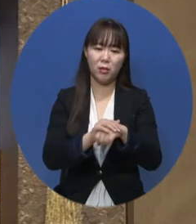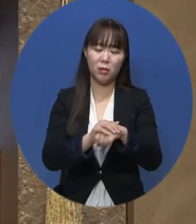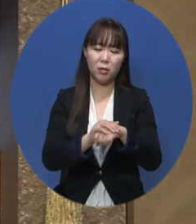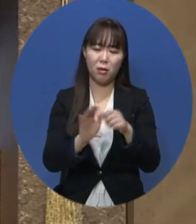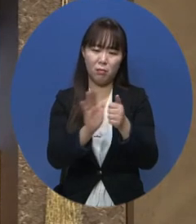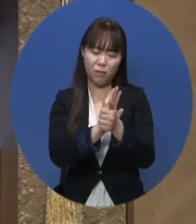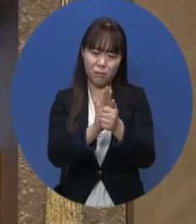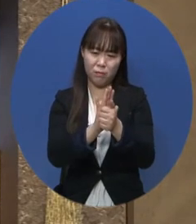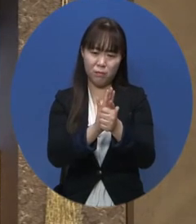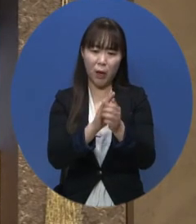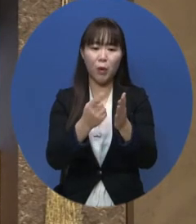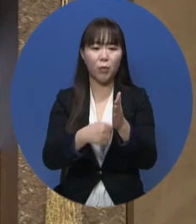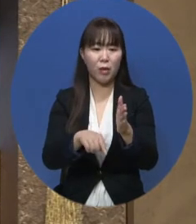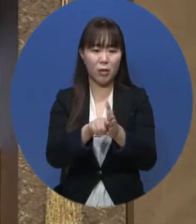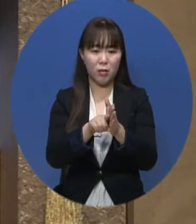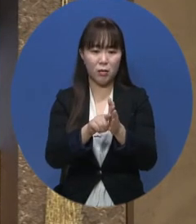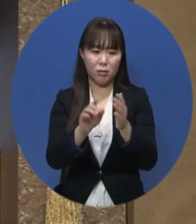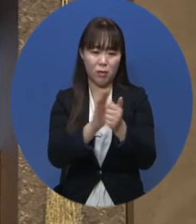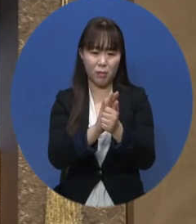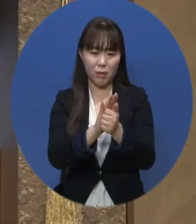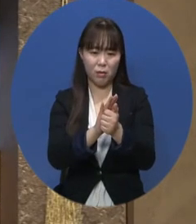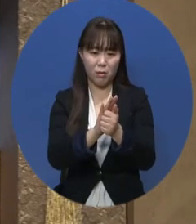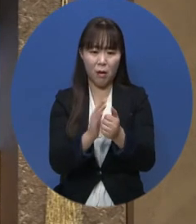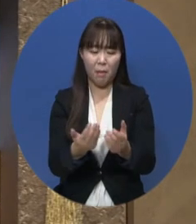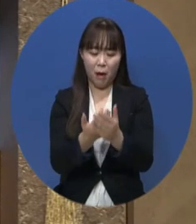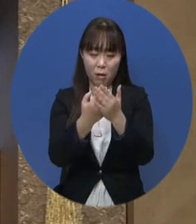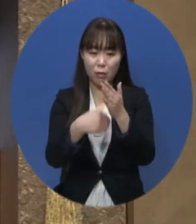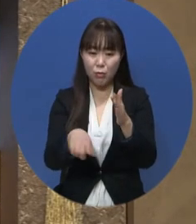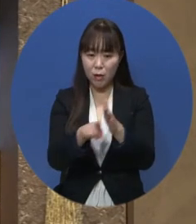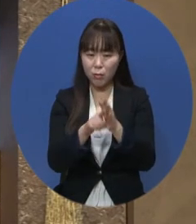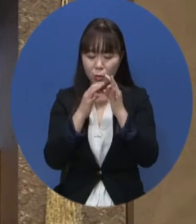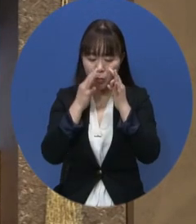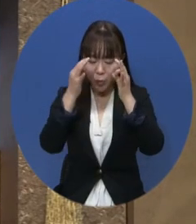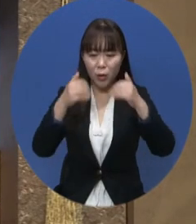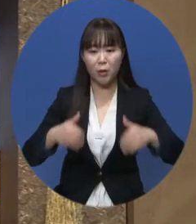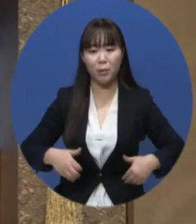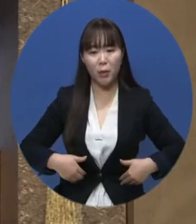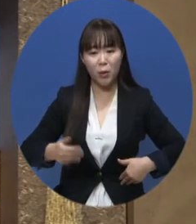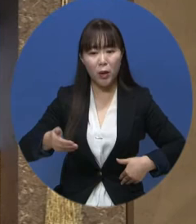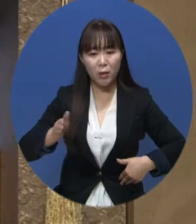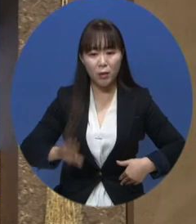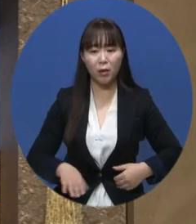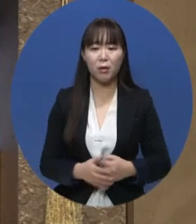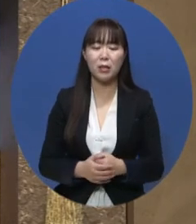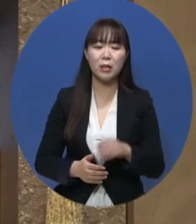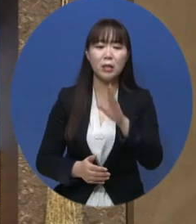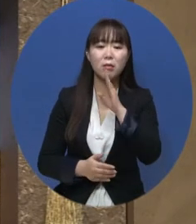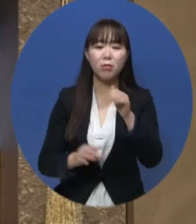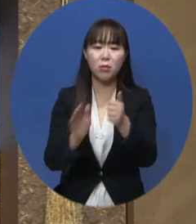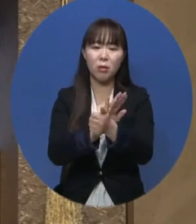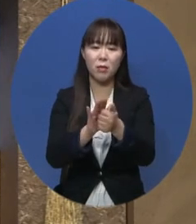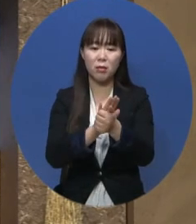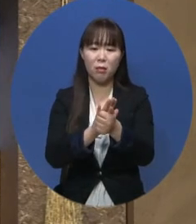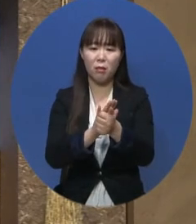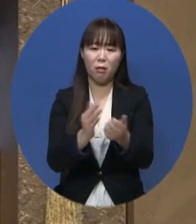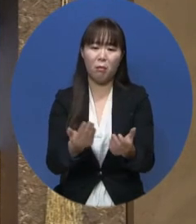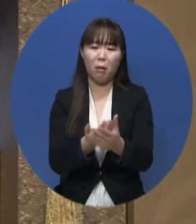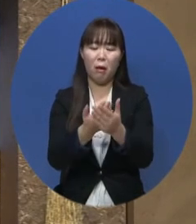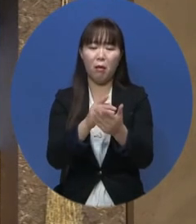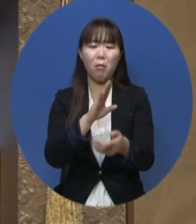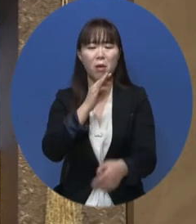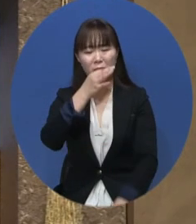어르신들을 잘 모시기 위해서 서비스 질 향상을 위해서 우리가 노력을 해야 되는데 실질적으로 서비스 질